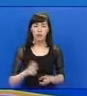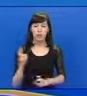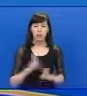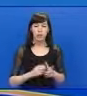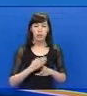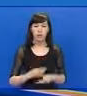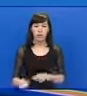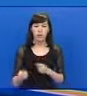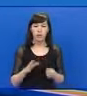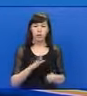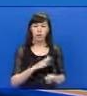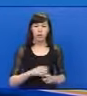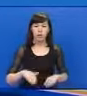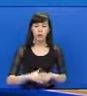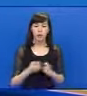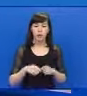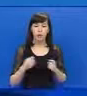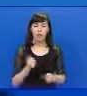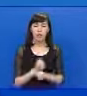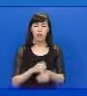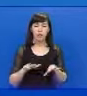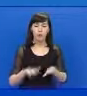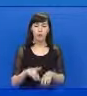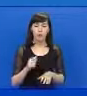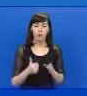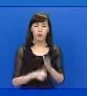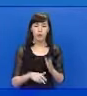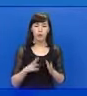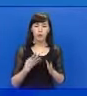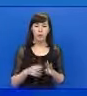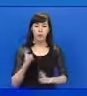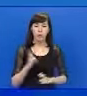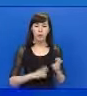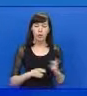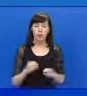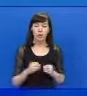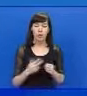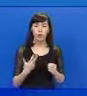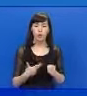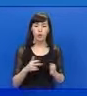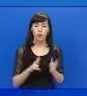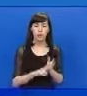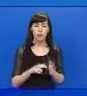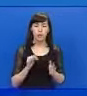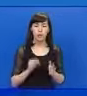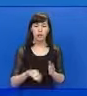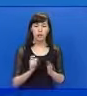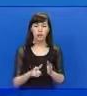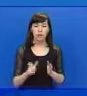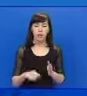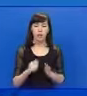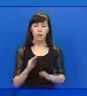тартылды. Жаңа ашылған жұмыс орындары осы 164 зауытта бұл 13-те 8 мың адам орнын